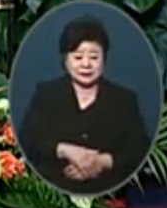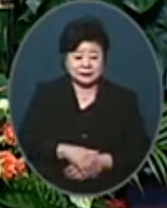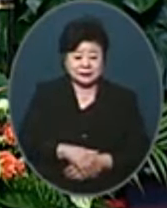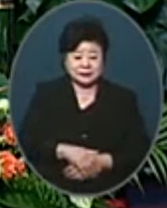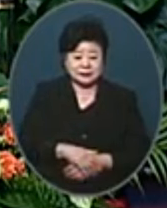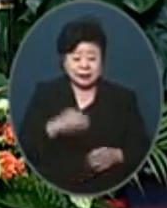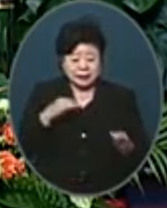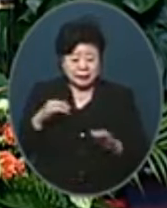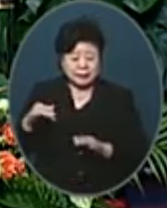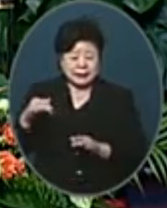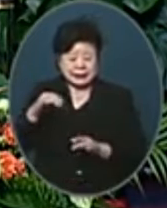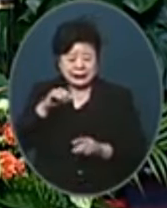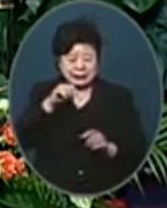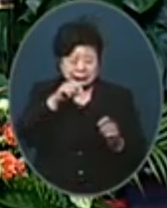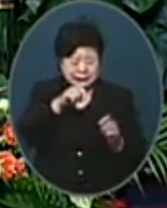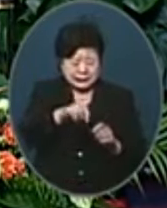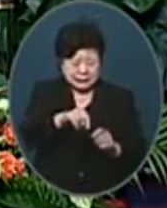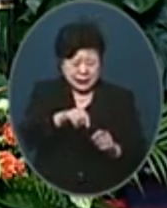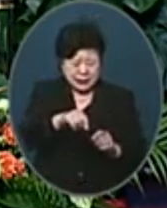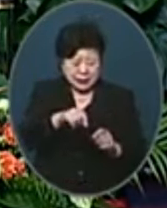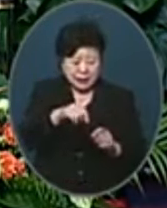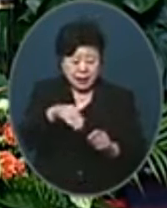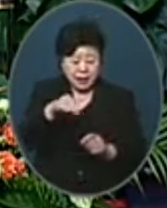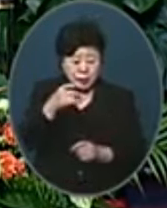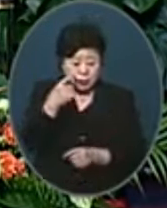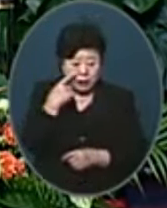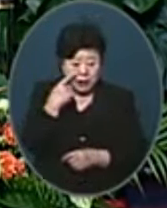갔습니다. 그런데